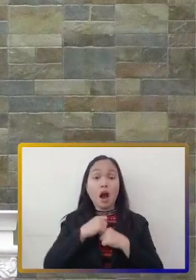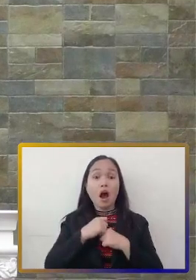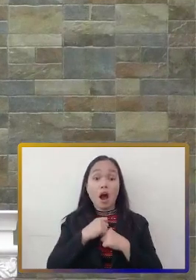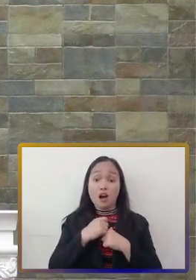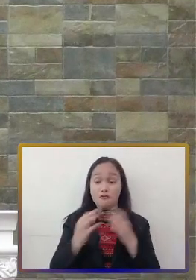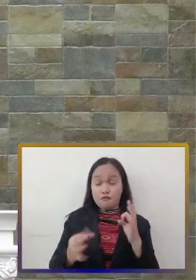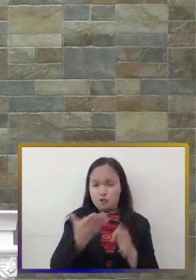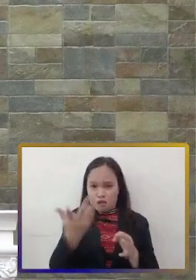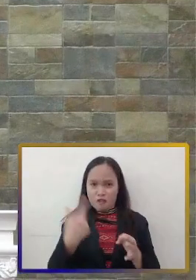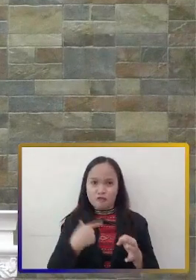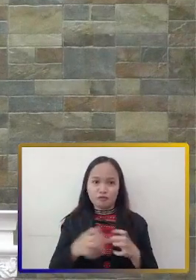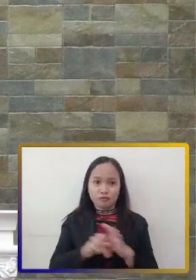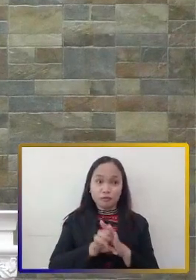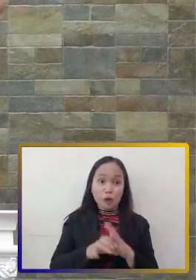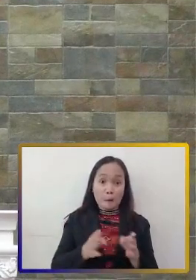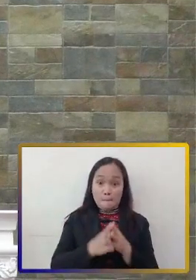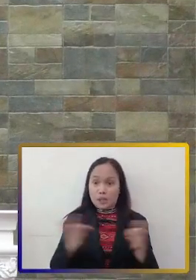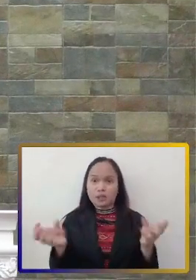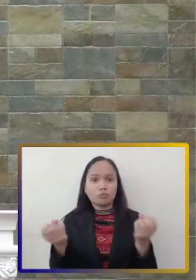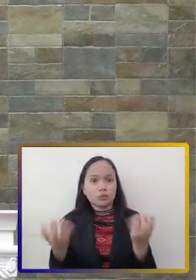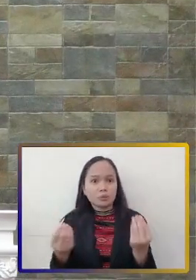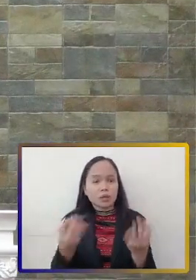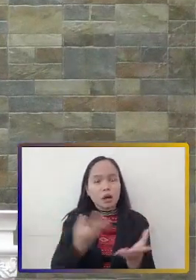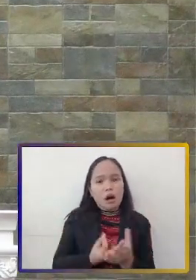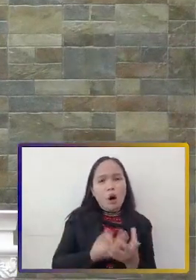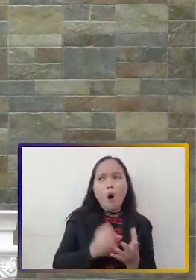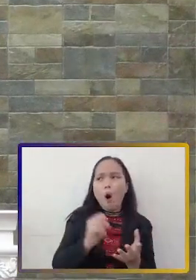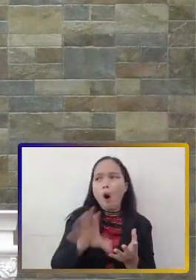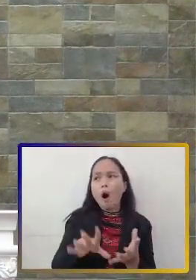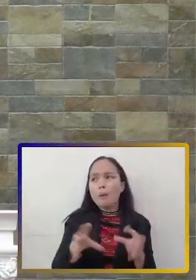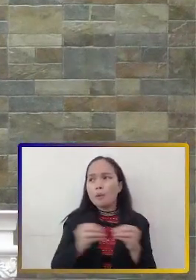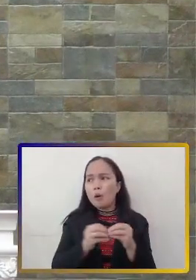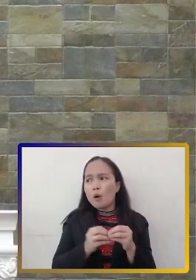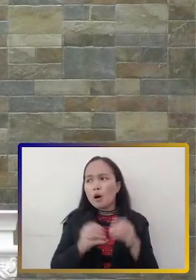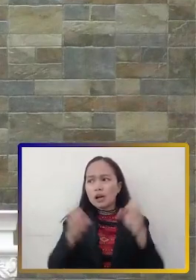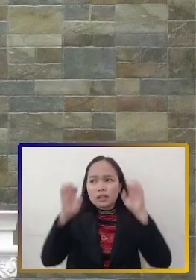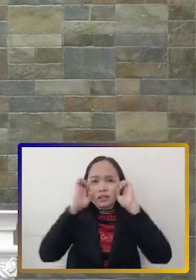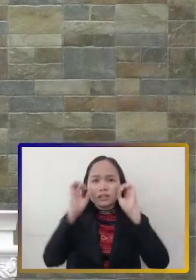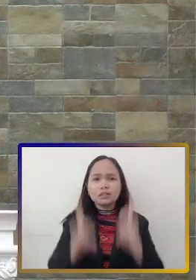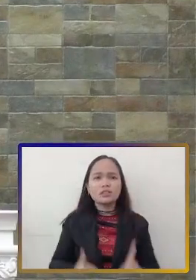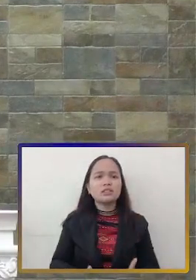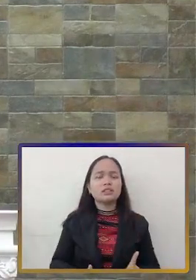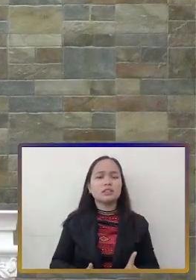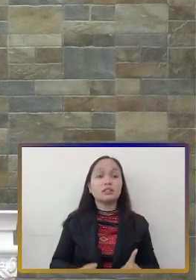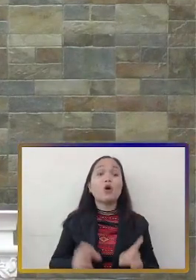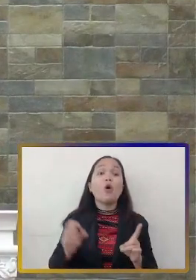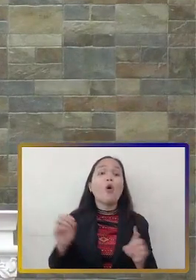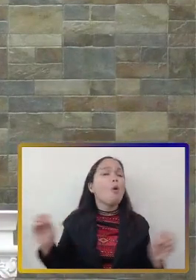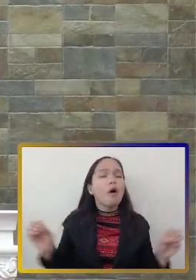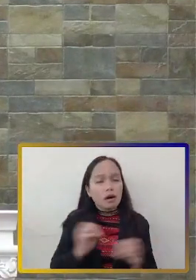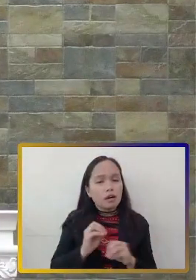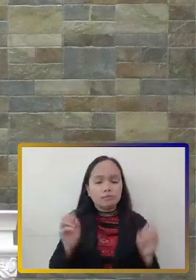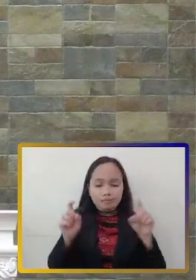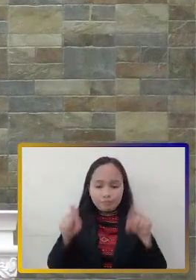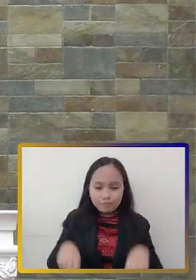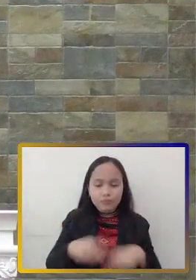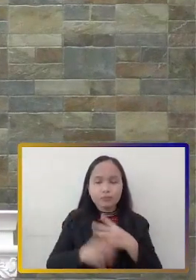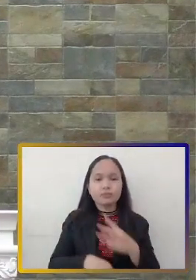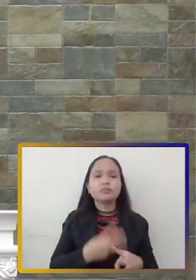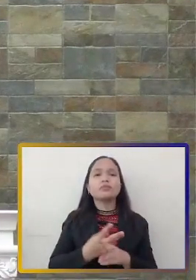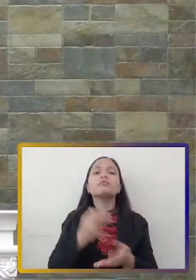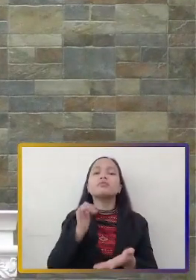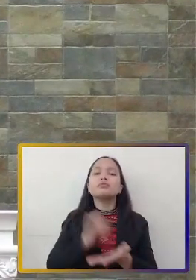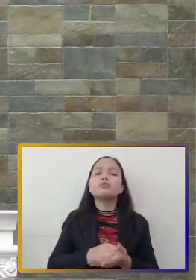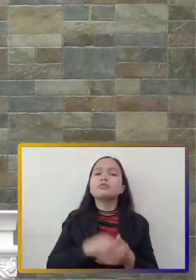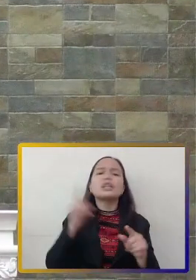money. Or sa pamamagitan ng pagkakaroon pa ng ibang edukasyon. There is nothing in this world that can